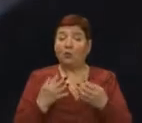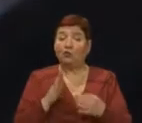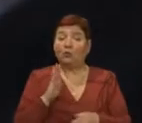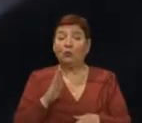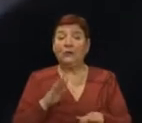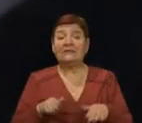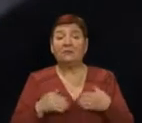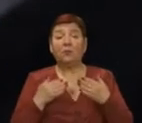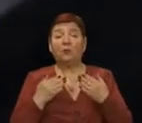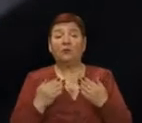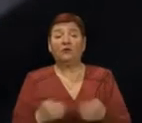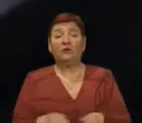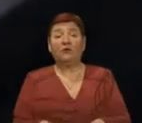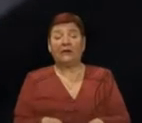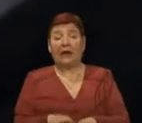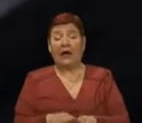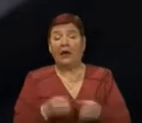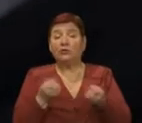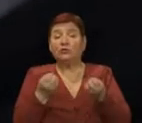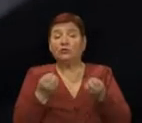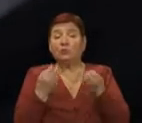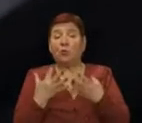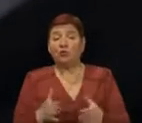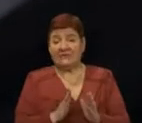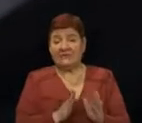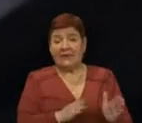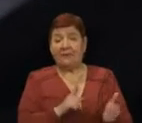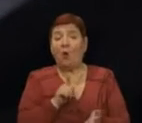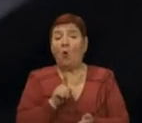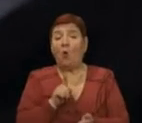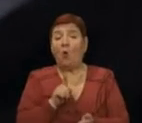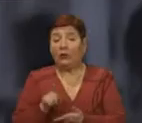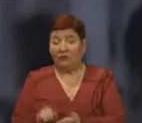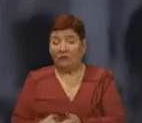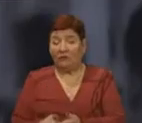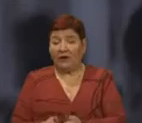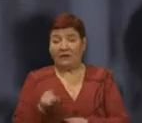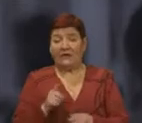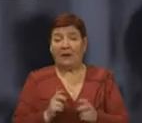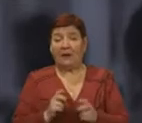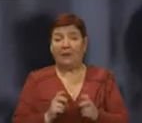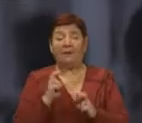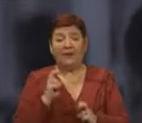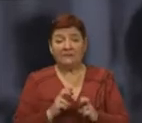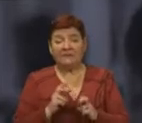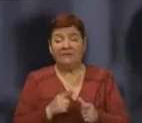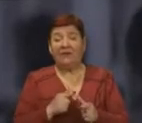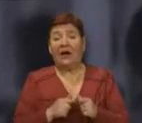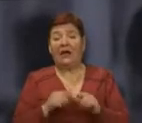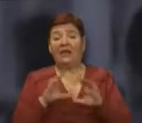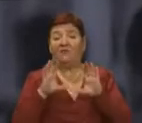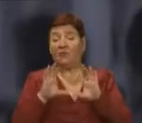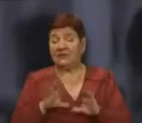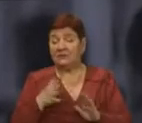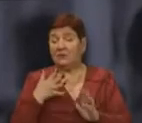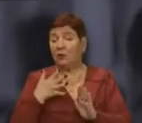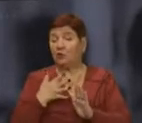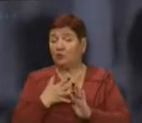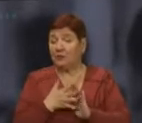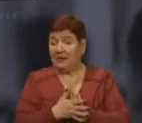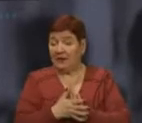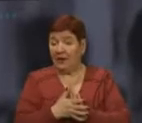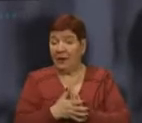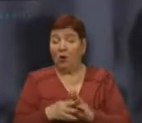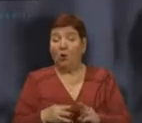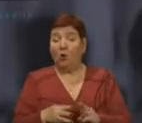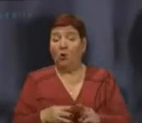запропонована певним чином там або спрощена система оподаткування для цих комунальних підприємств. Але, в принципі, розуміння